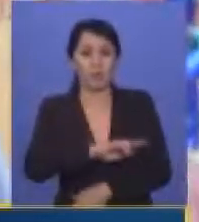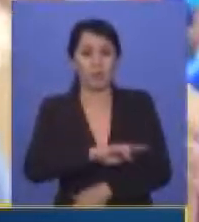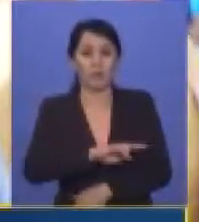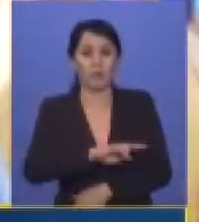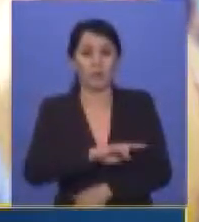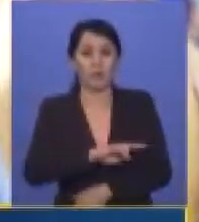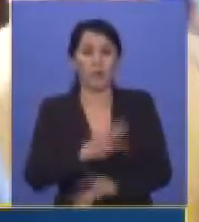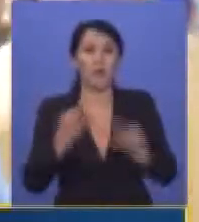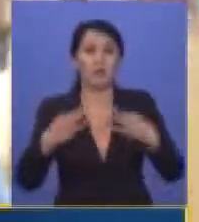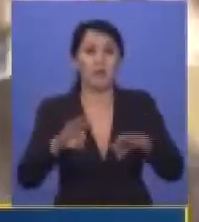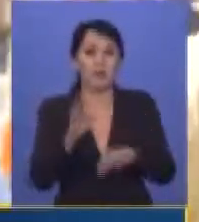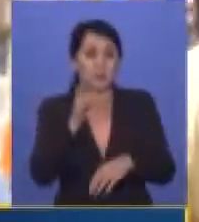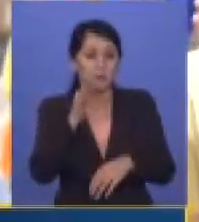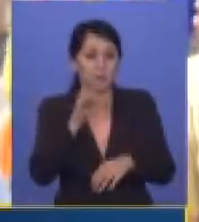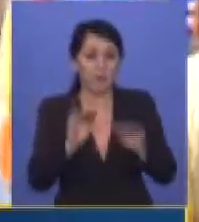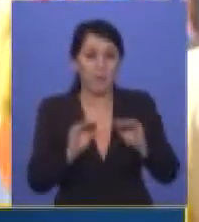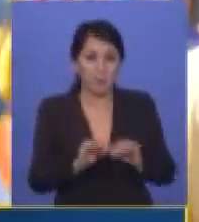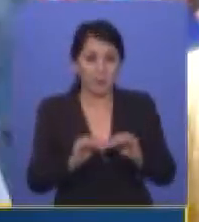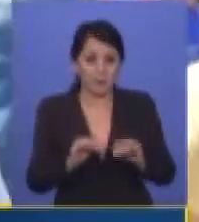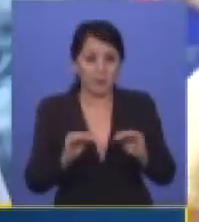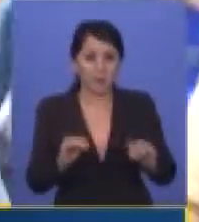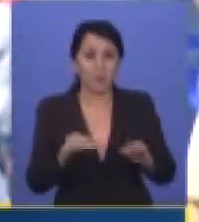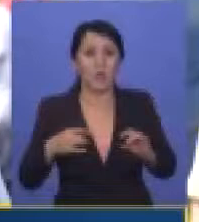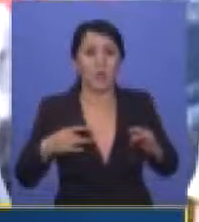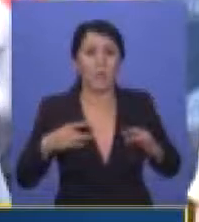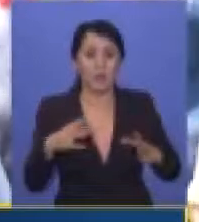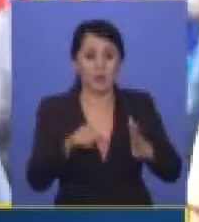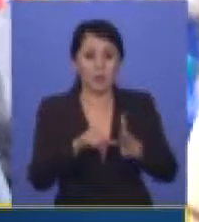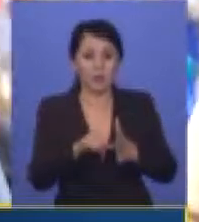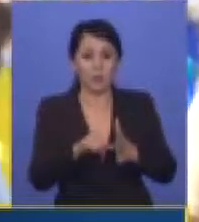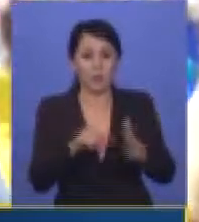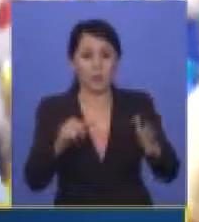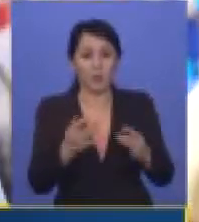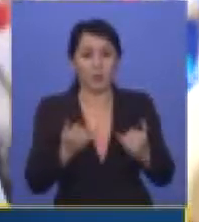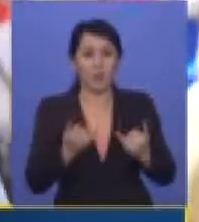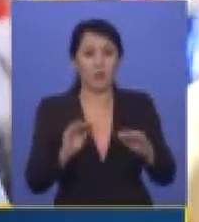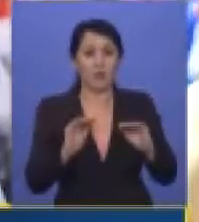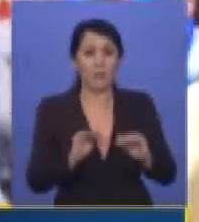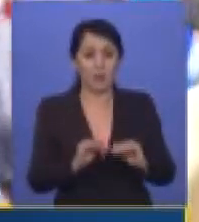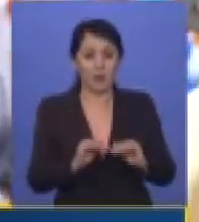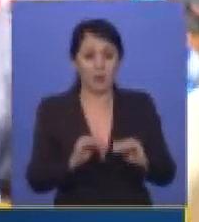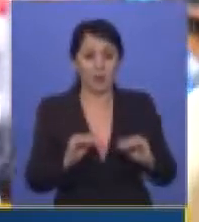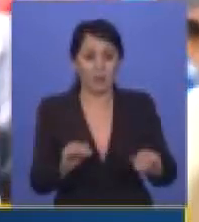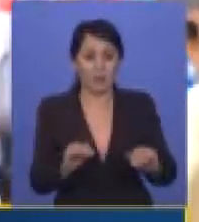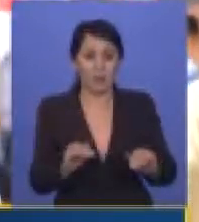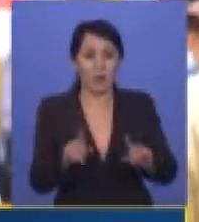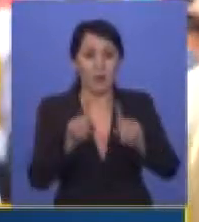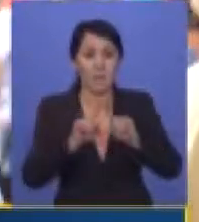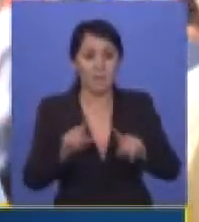бөлініп балалармен бірге осы мерекеге қатысып жатыр. Бүгінгі күні балаларға мерекелік